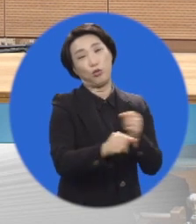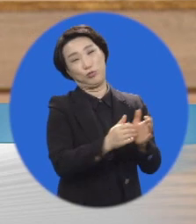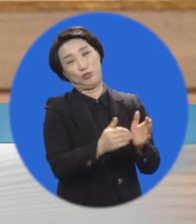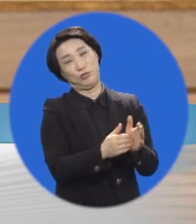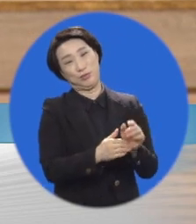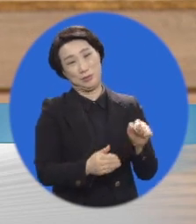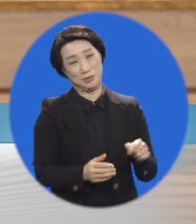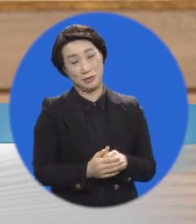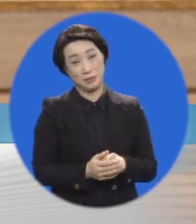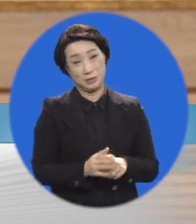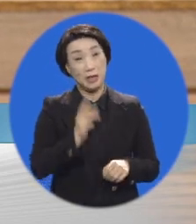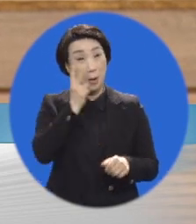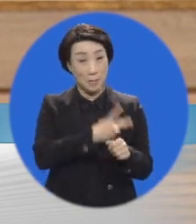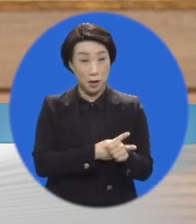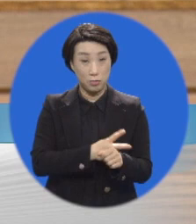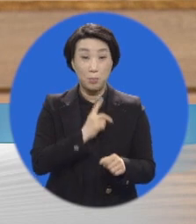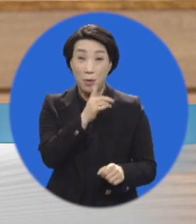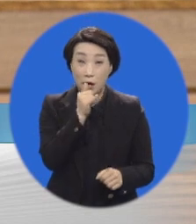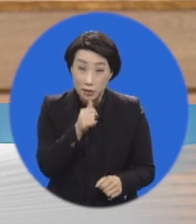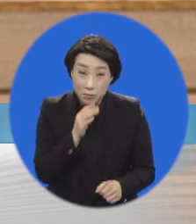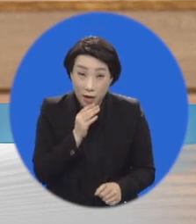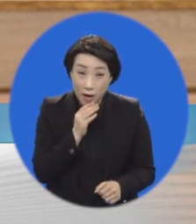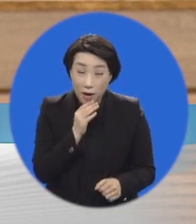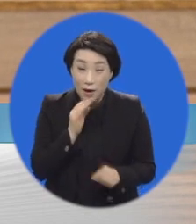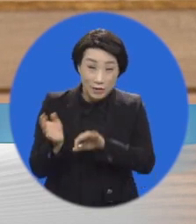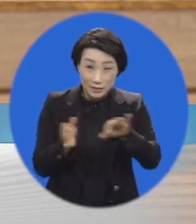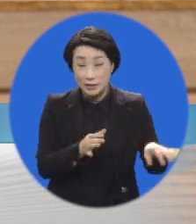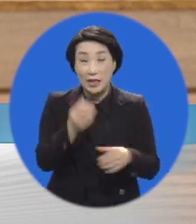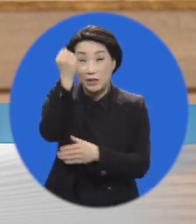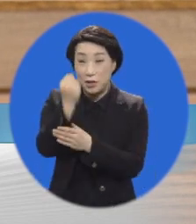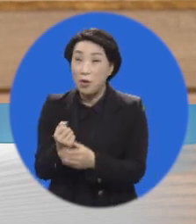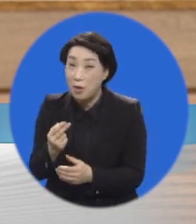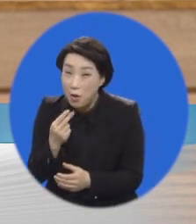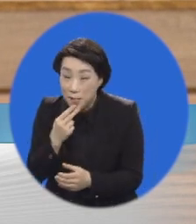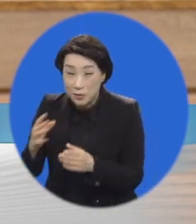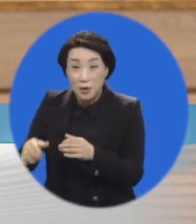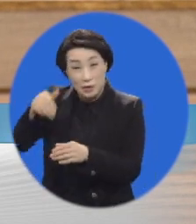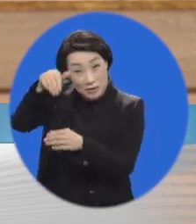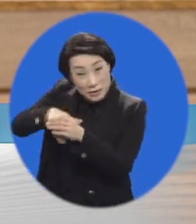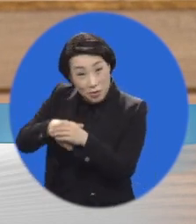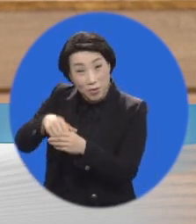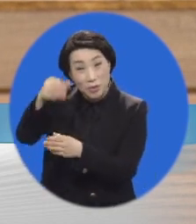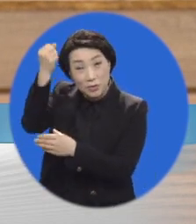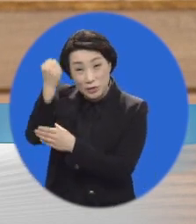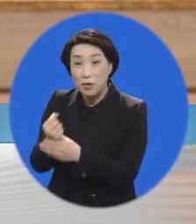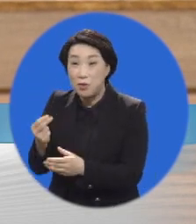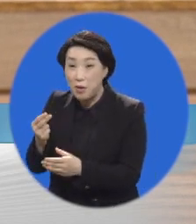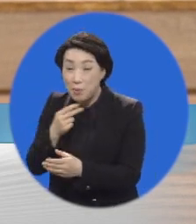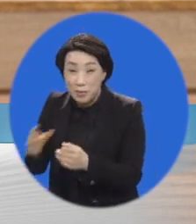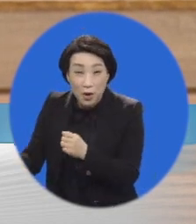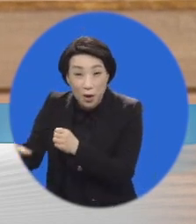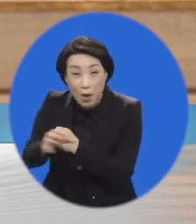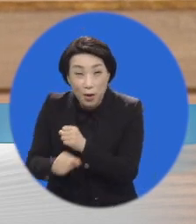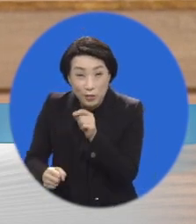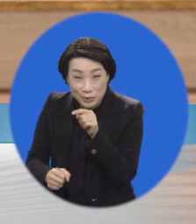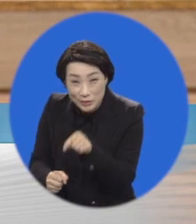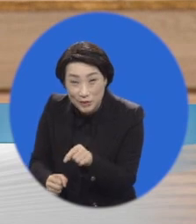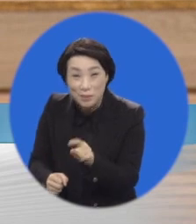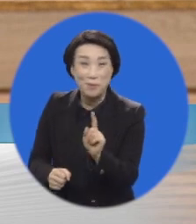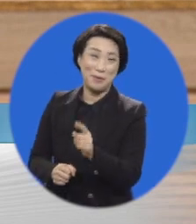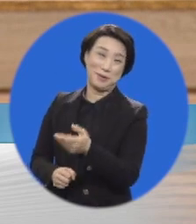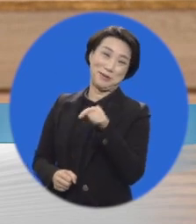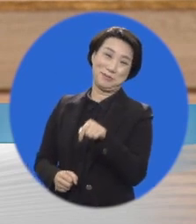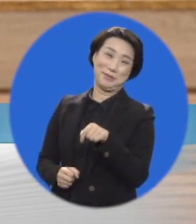뿐이라고 사도 바울은 말했어요. 그러나 썩지 아니할 것을 심고 썩지 아니할 것을 거두는